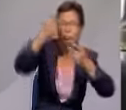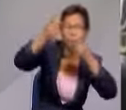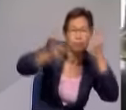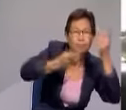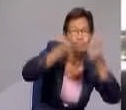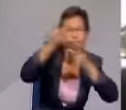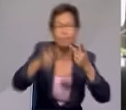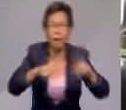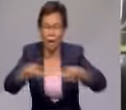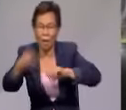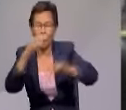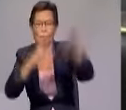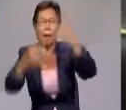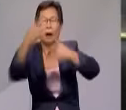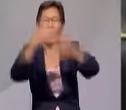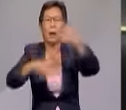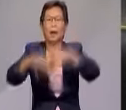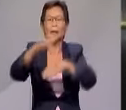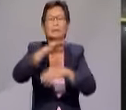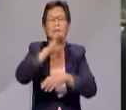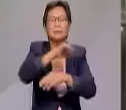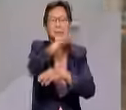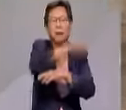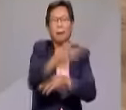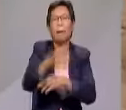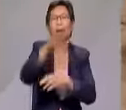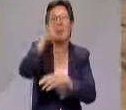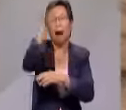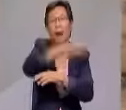antara aktiviti pembakaran sampah haram yang berlaku di Kelang.